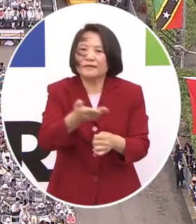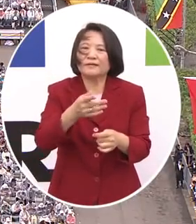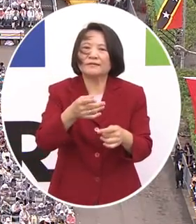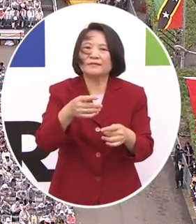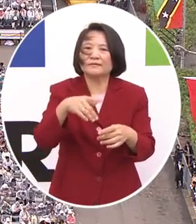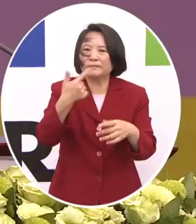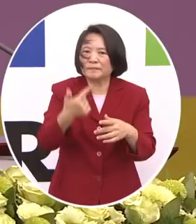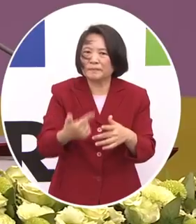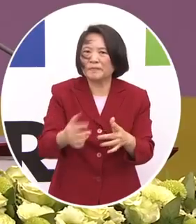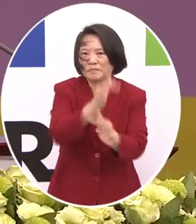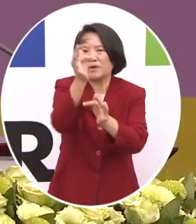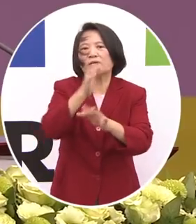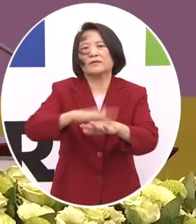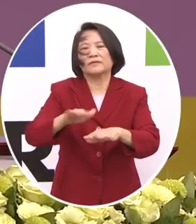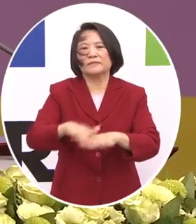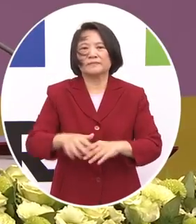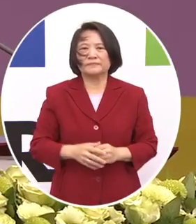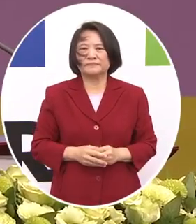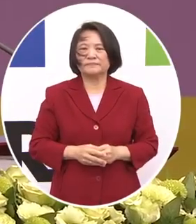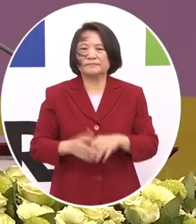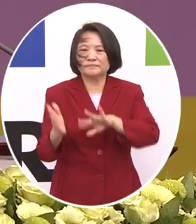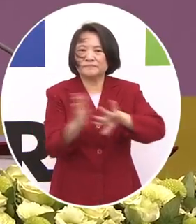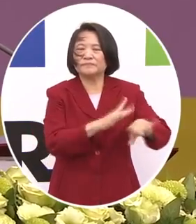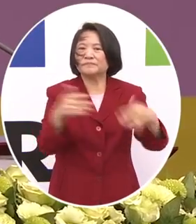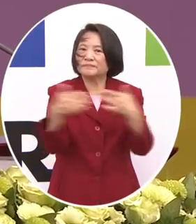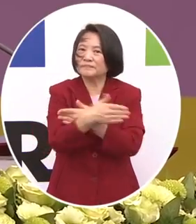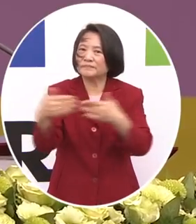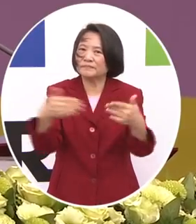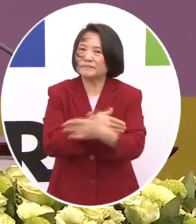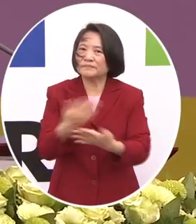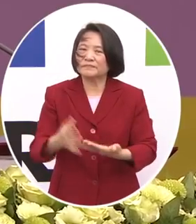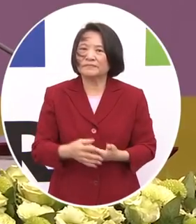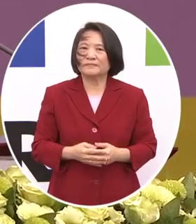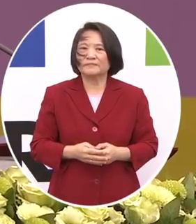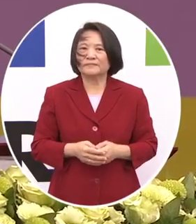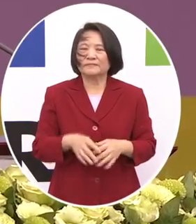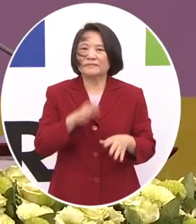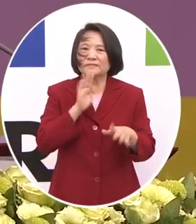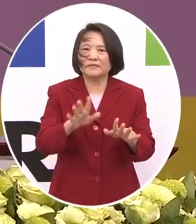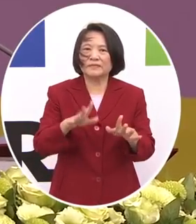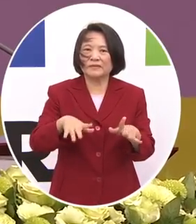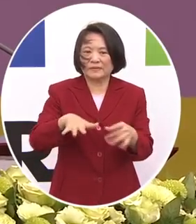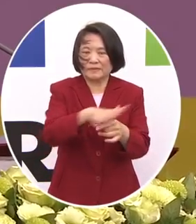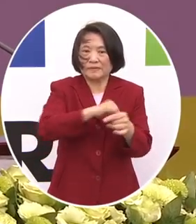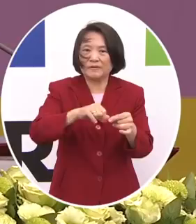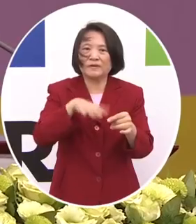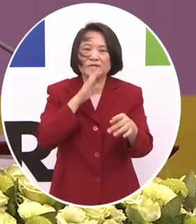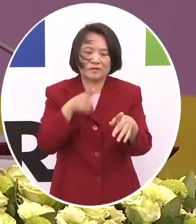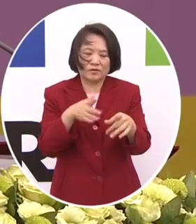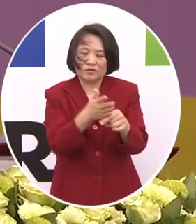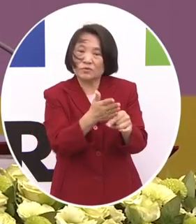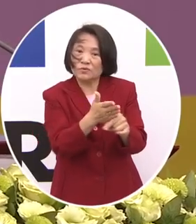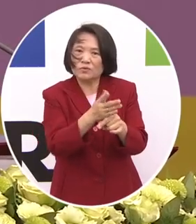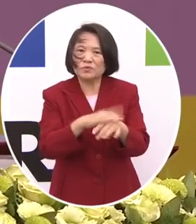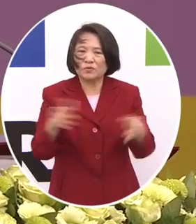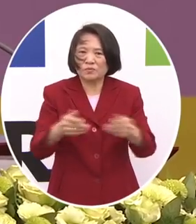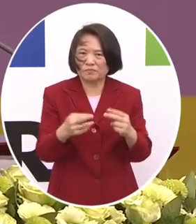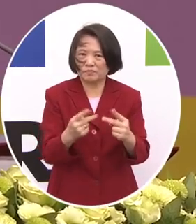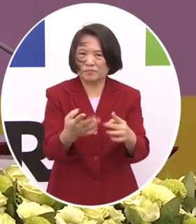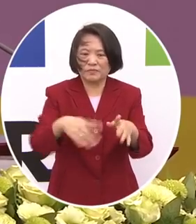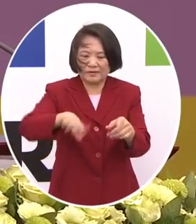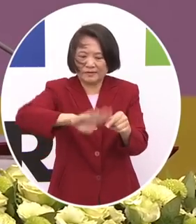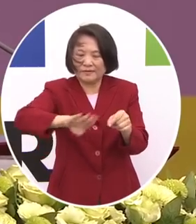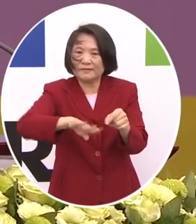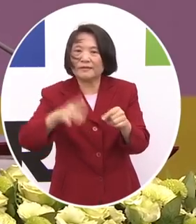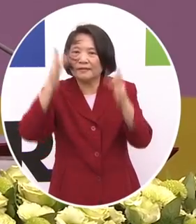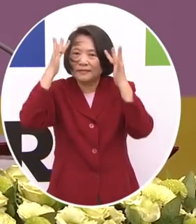果。在交通建设方面，东部地区透过苏花公路改善计划、南回公路改